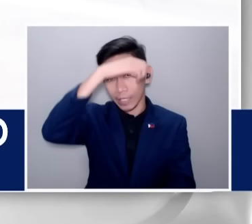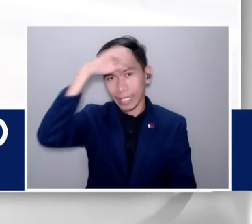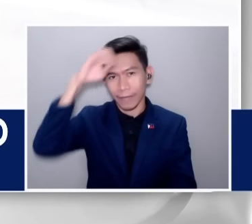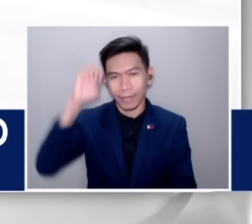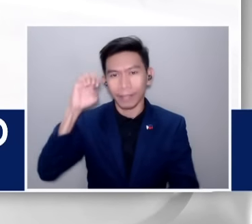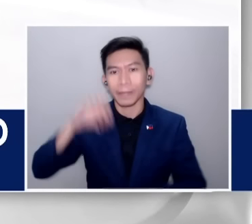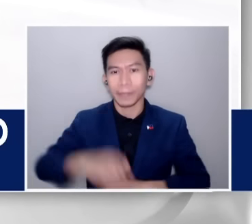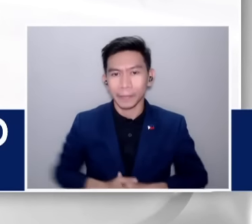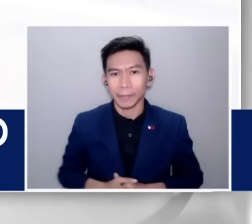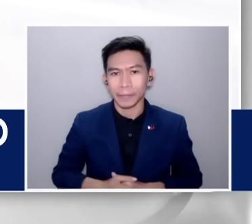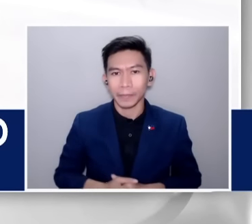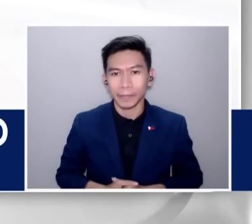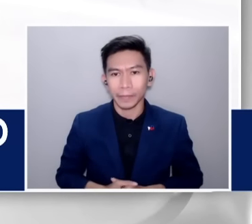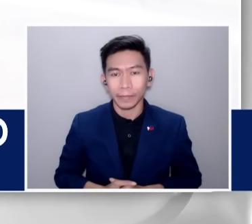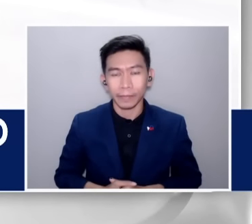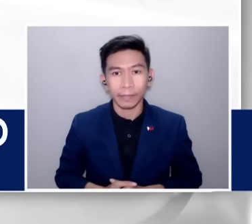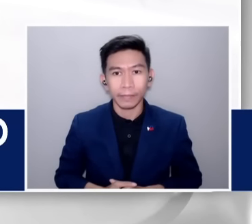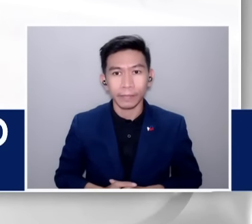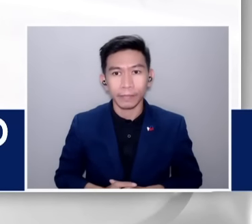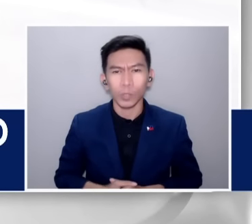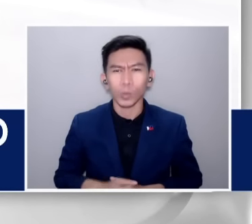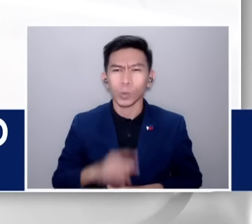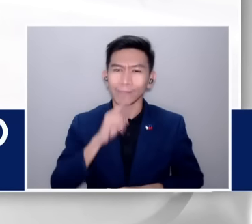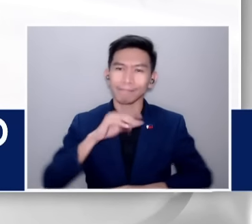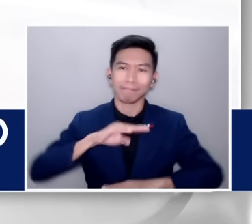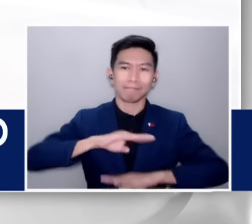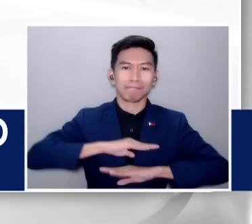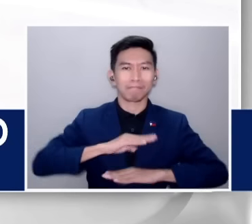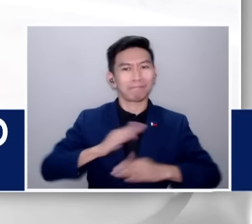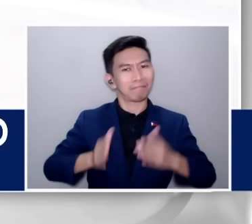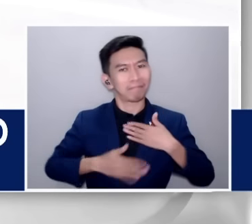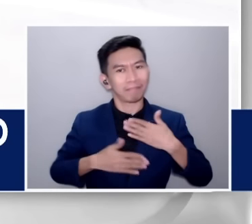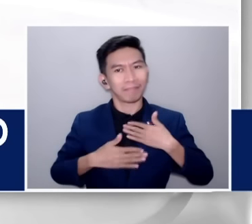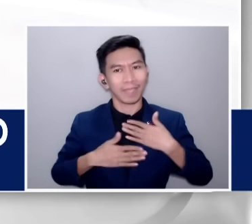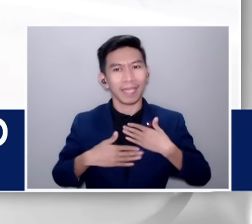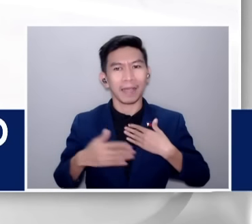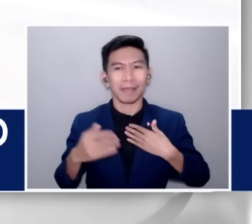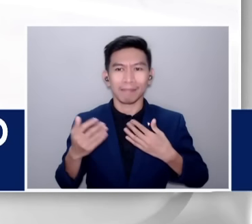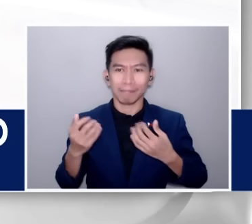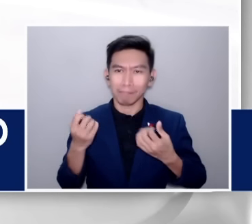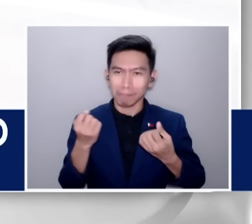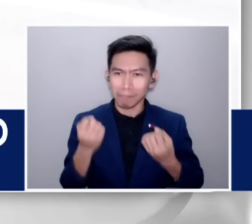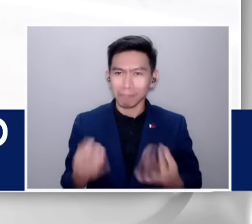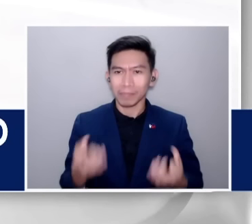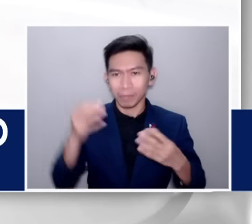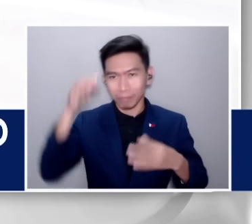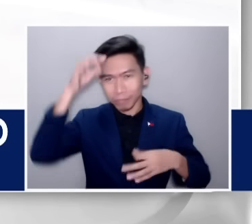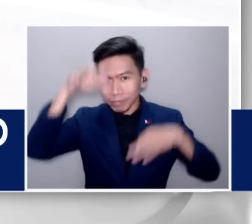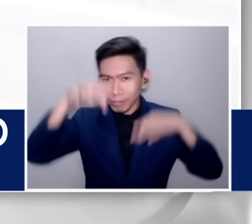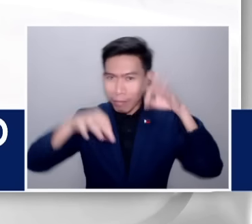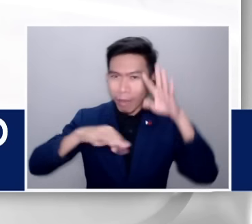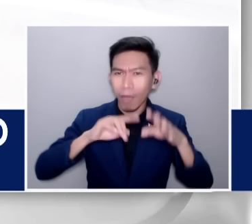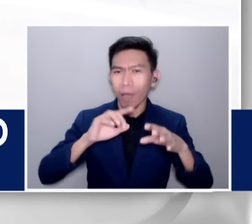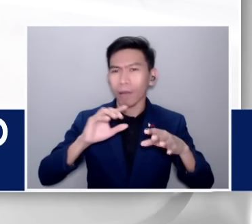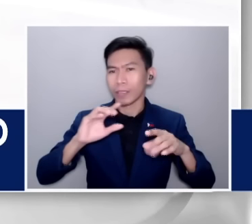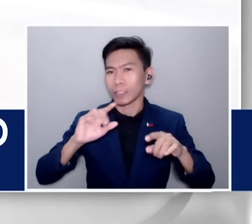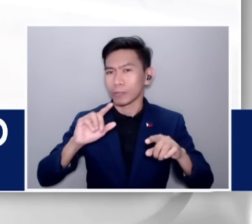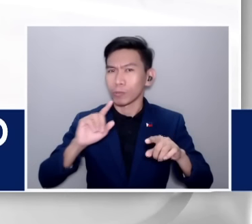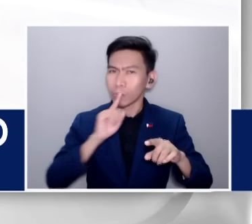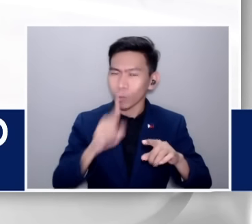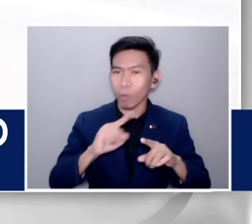satisfying. Nakakatuwa yung get a lot of insights about kung ano talaga ang kalagayan ng tao